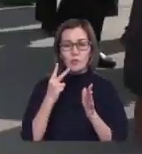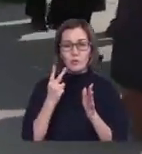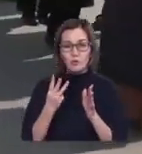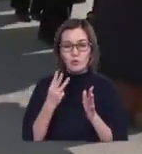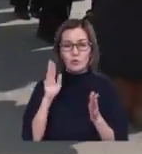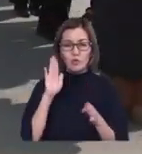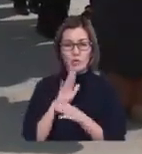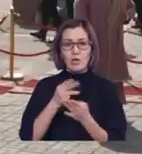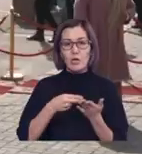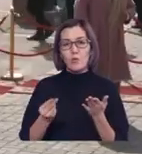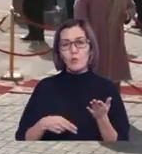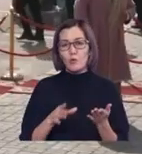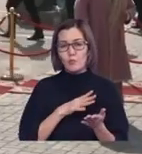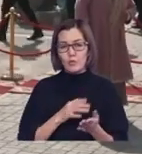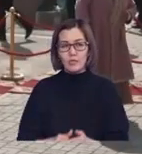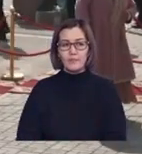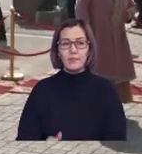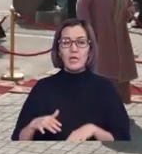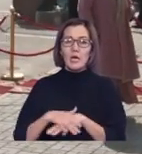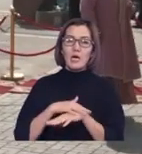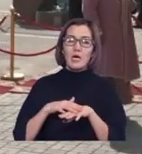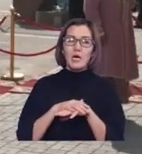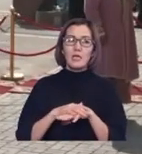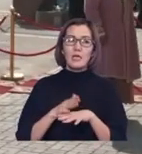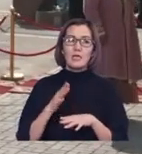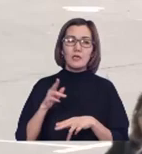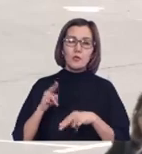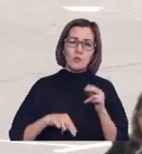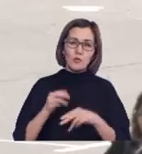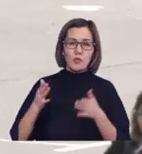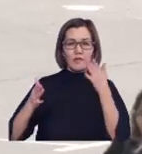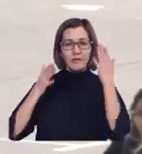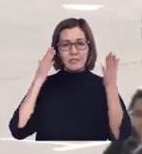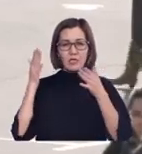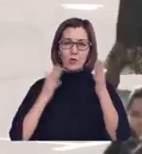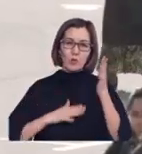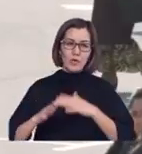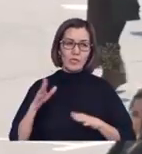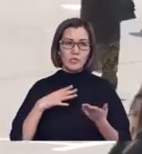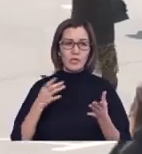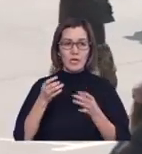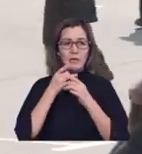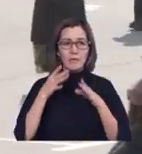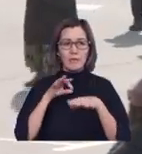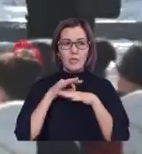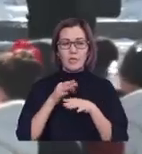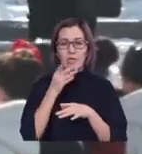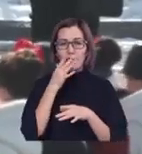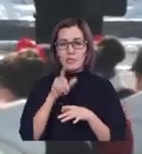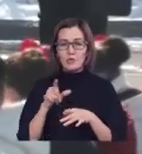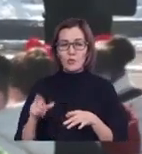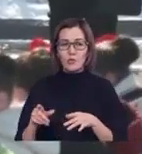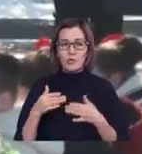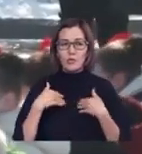қойған болатын. Алаңға жиналған халықтың көңілгей тамаша, барлығы жиналып мерекені тойлап жатыр. Этнос өкілдерін